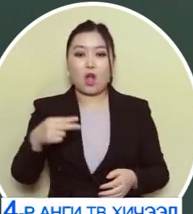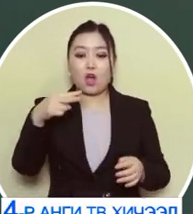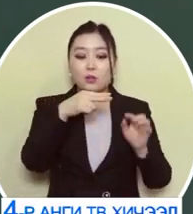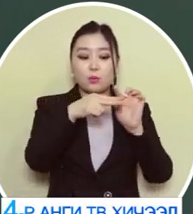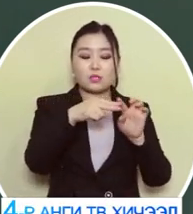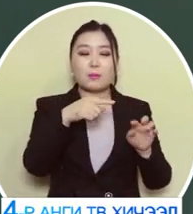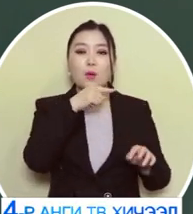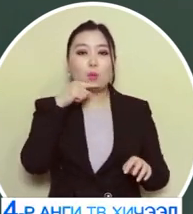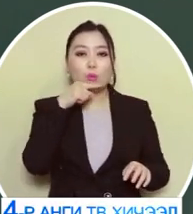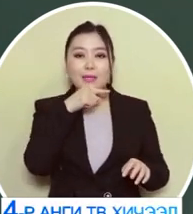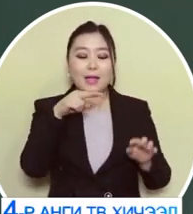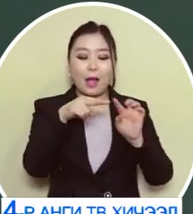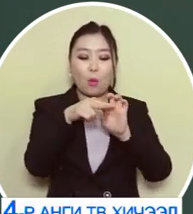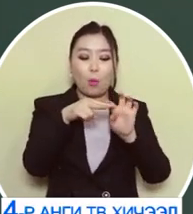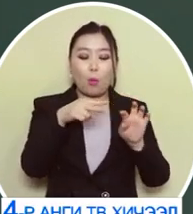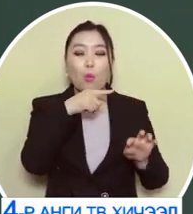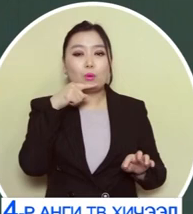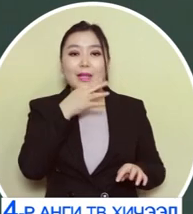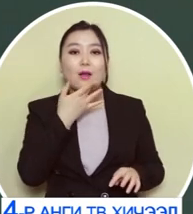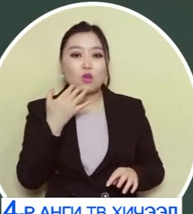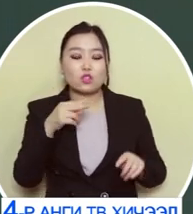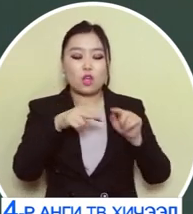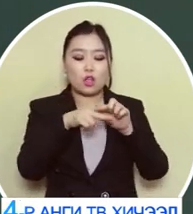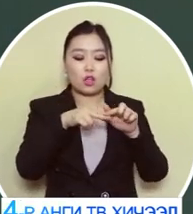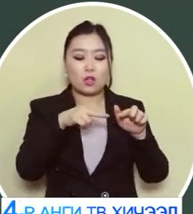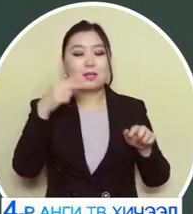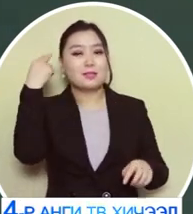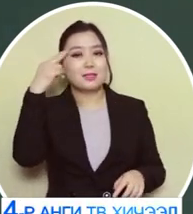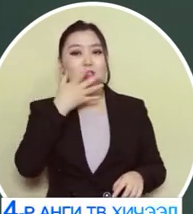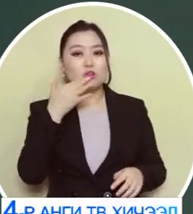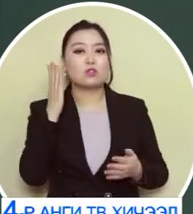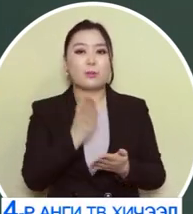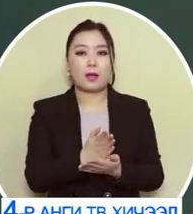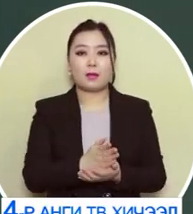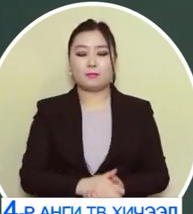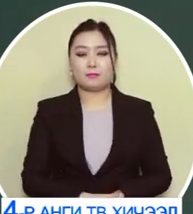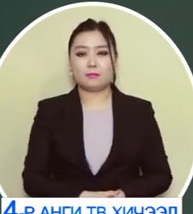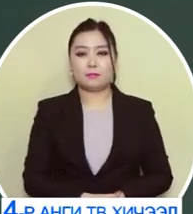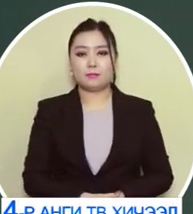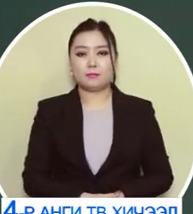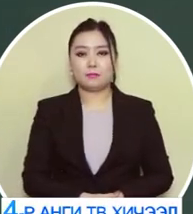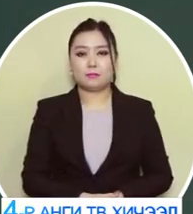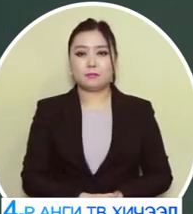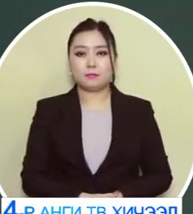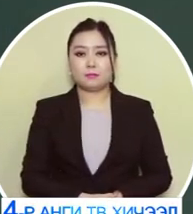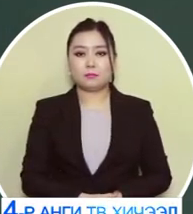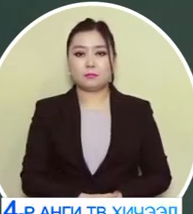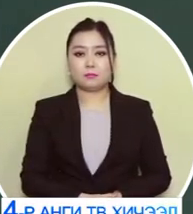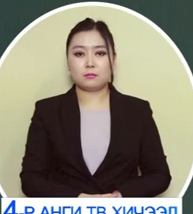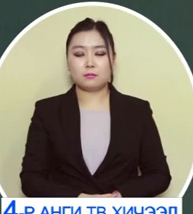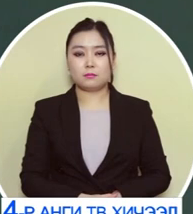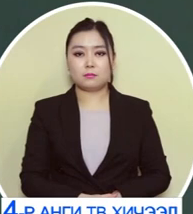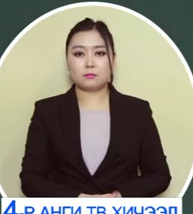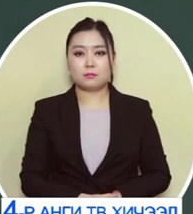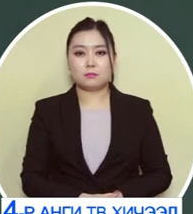белгілейміз. Байланыстыратын өткізгіш сымды көк қызыл сымдардан тұрады екен.